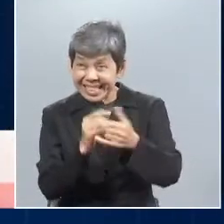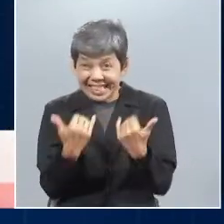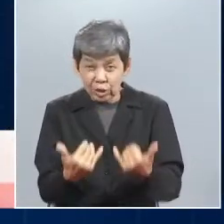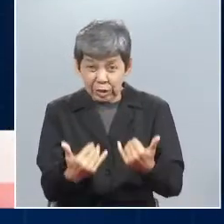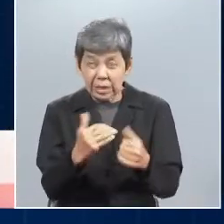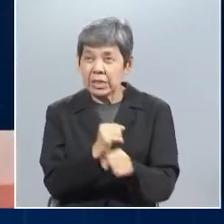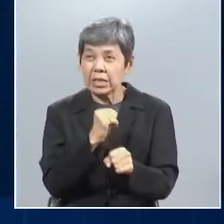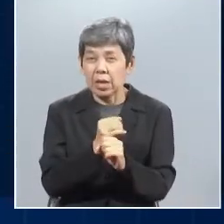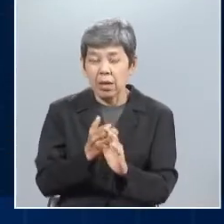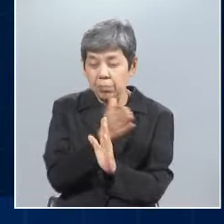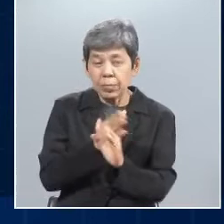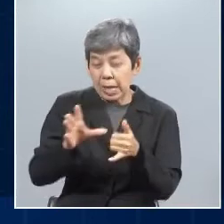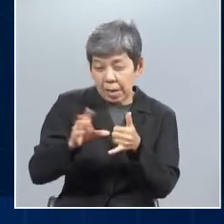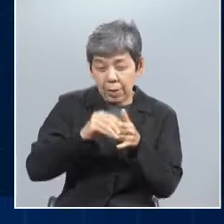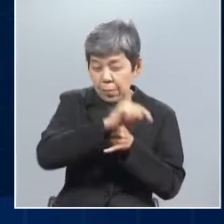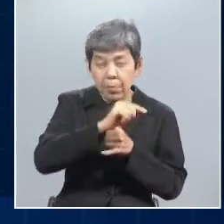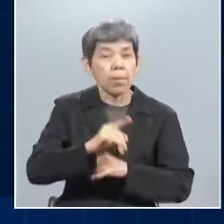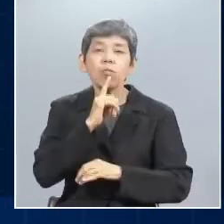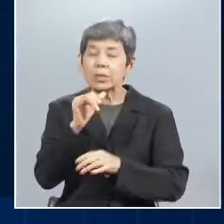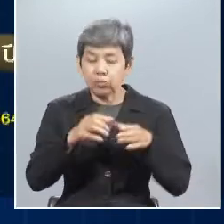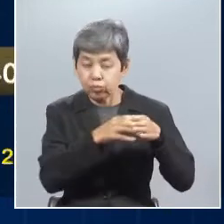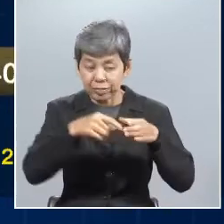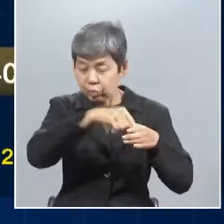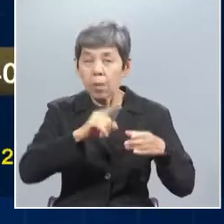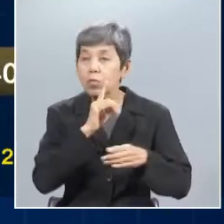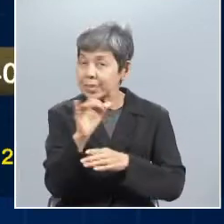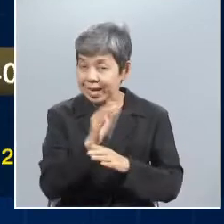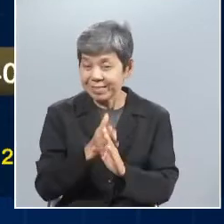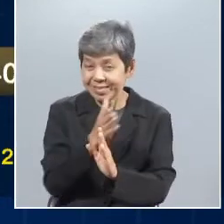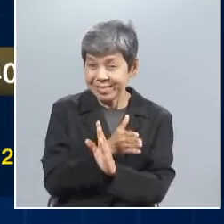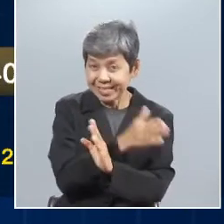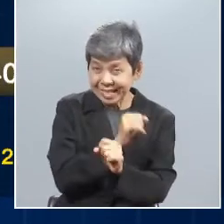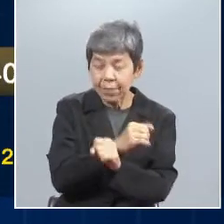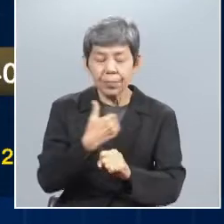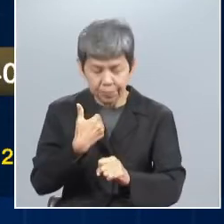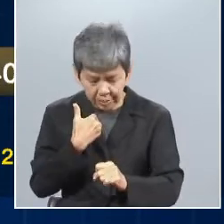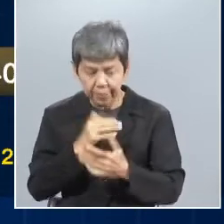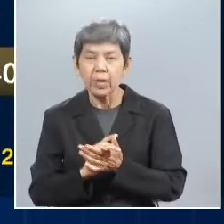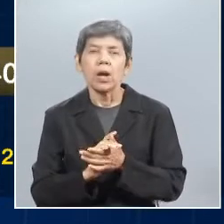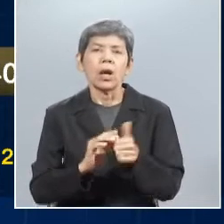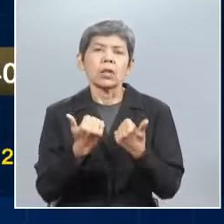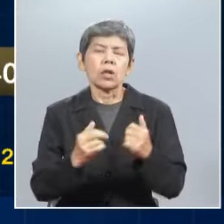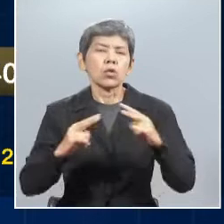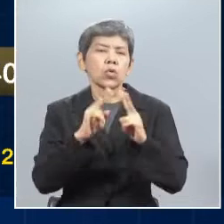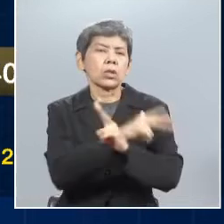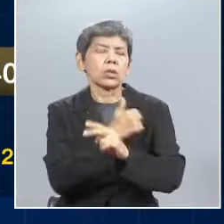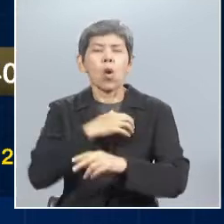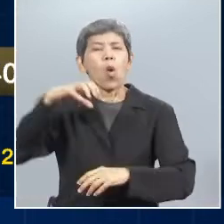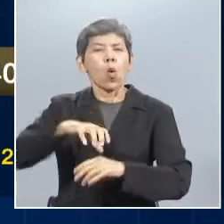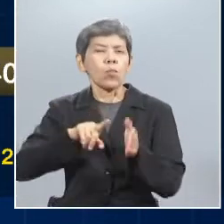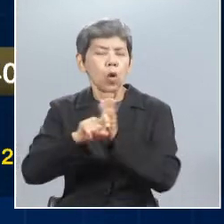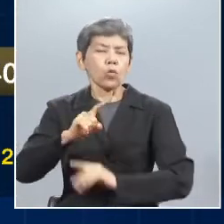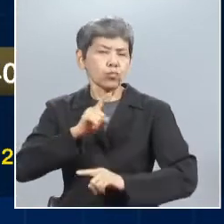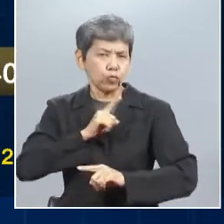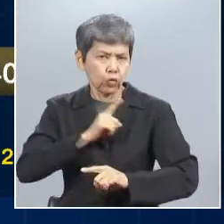มีการเปิดไทม์ไลน์ผู้ติดเชื้อรายอื่นๆในกลุ่มของนายศักดิ์สยามออกมาเนี่ยนะครับทางคุณอนุทินก็บอกว่าเป็นเรื่องของกรมควบคุมโรค